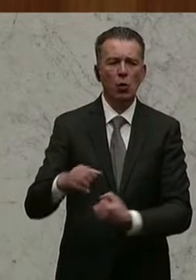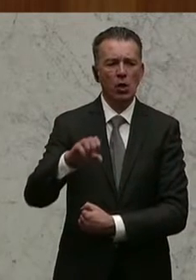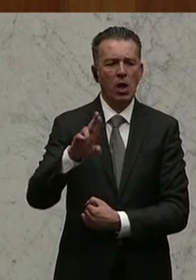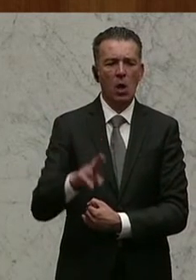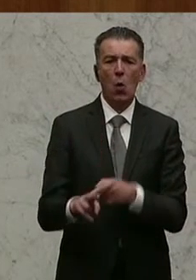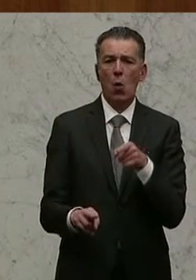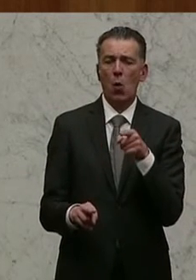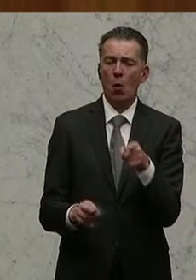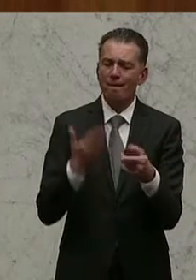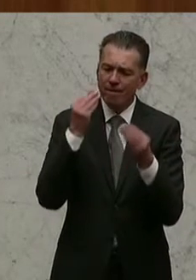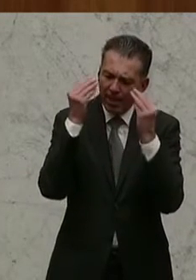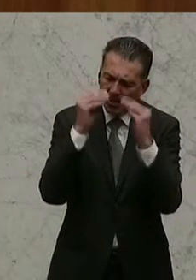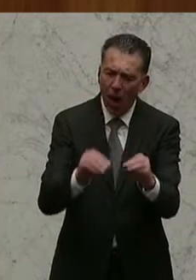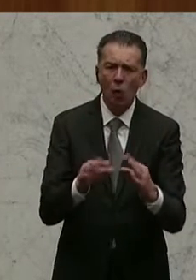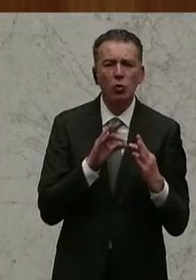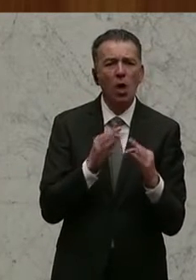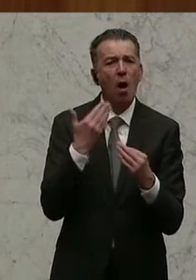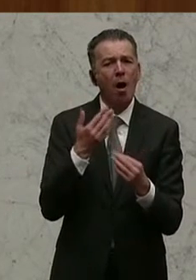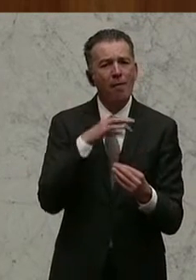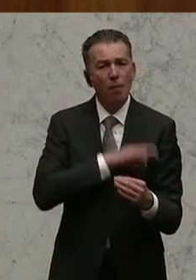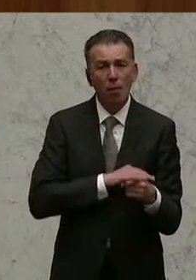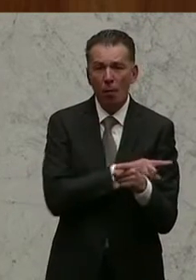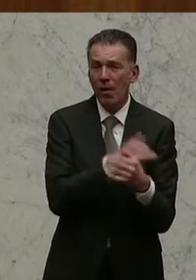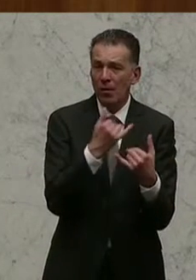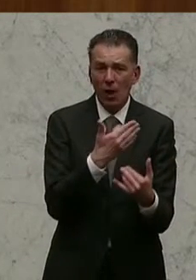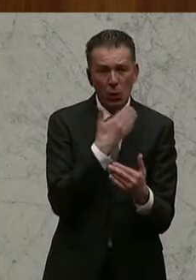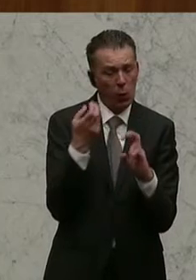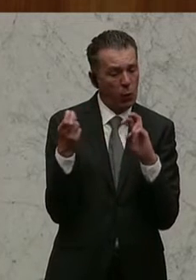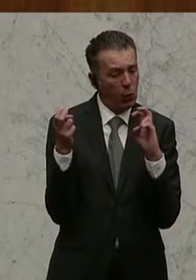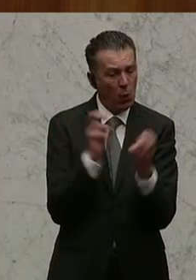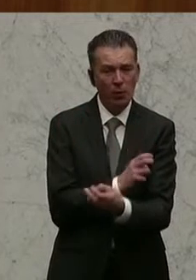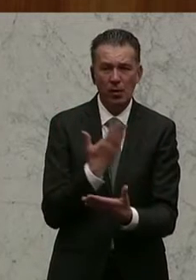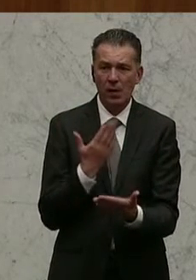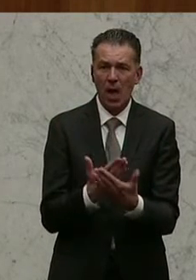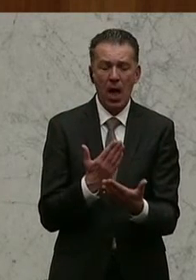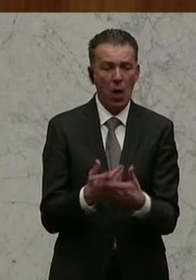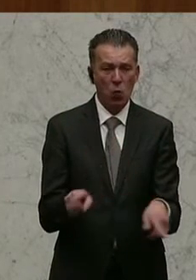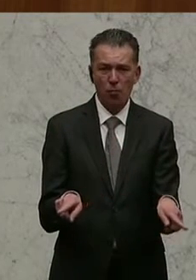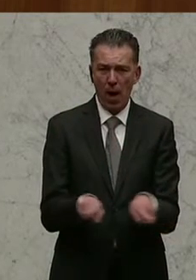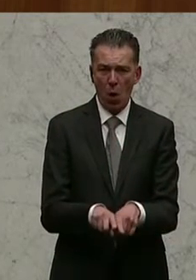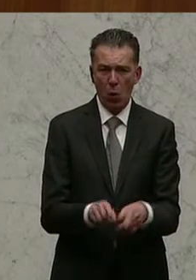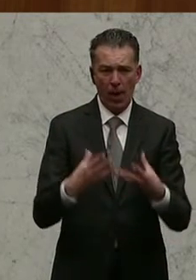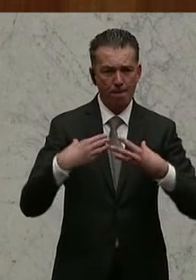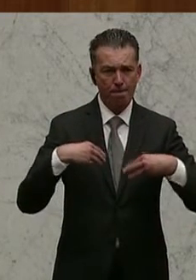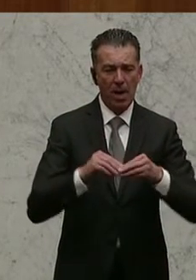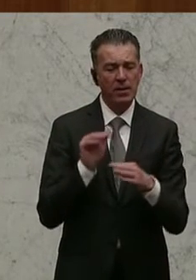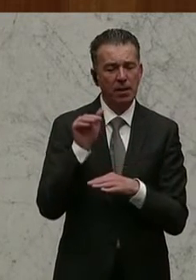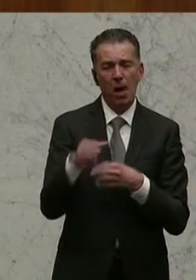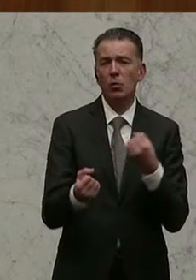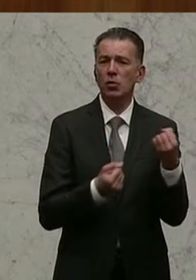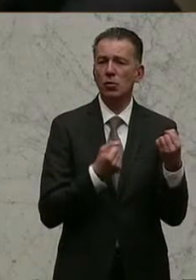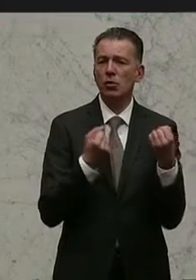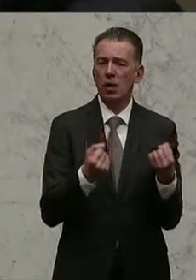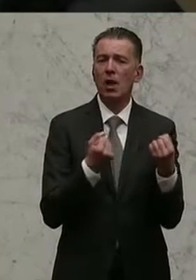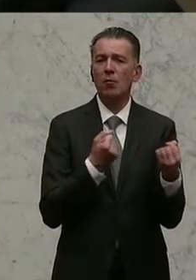Und diese treuhänderische Verpflichtung ist nicht erfüllt worden. Deshalb haben wir hier auch in der gemeinsamen Außen- und